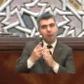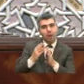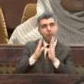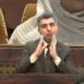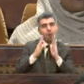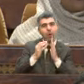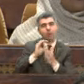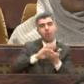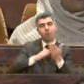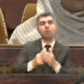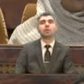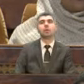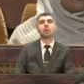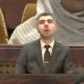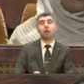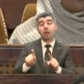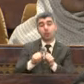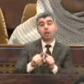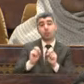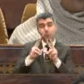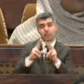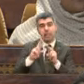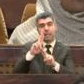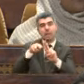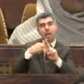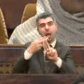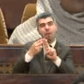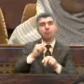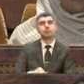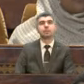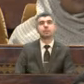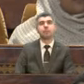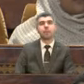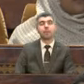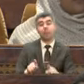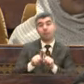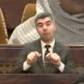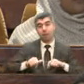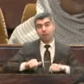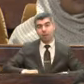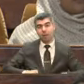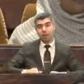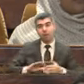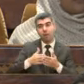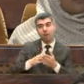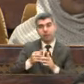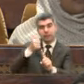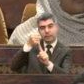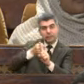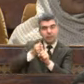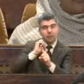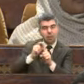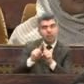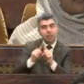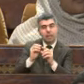الحيوي، نتمنى كذلك ما جاء في جوابكم. سيد الوزير، إن استمرار شغب الملاعب الرياضية بل وارتفاع حدته